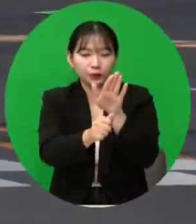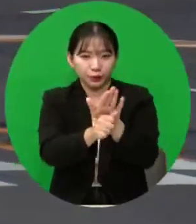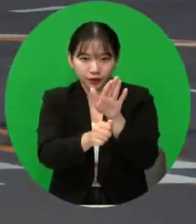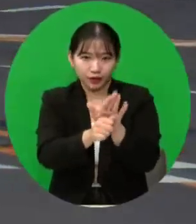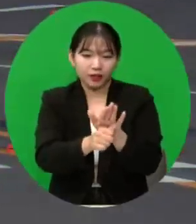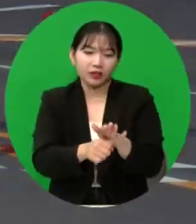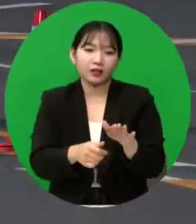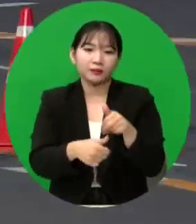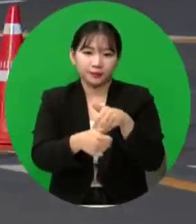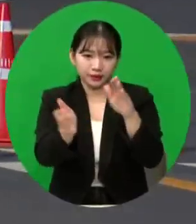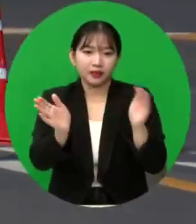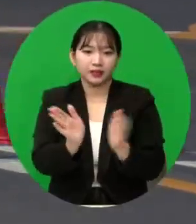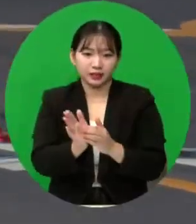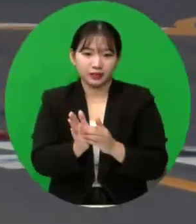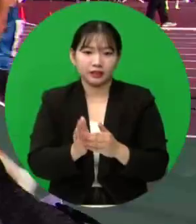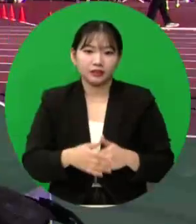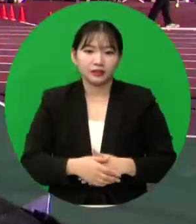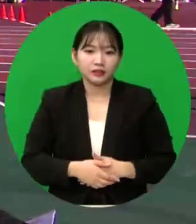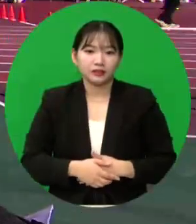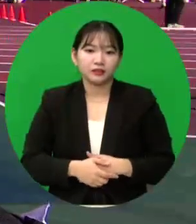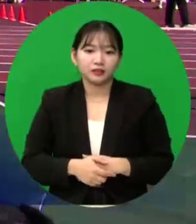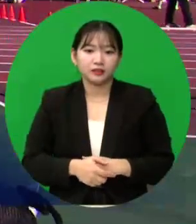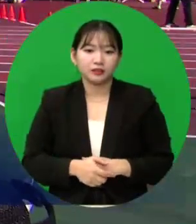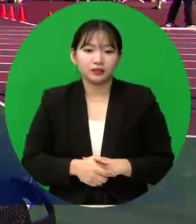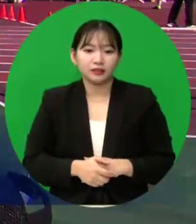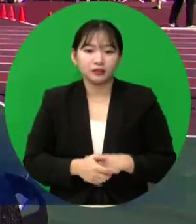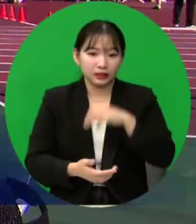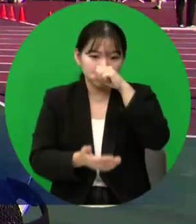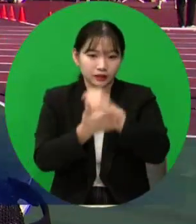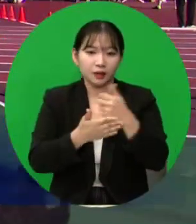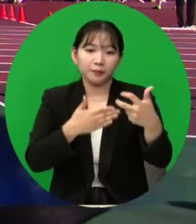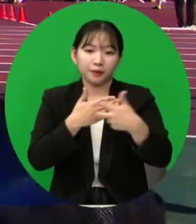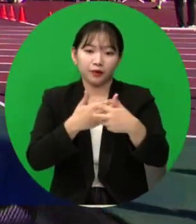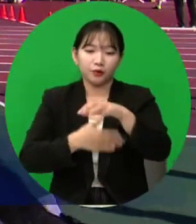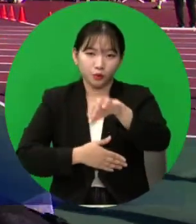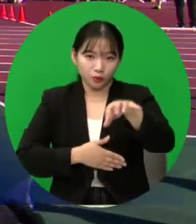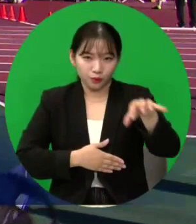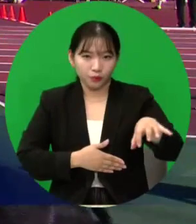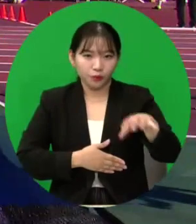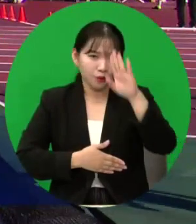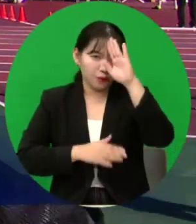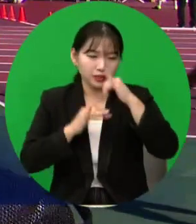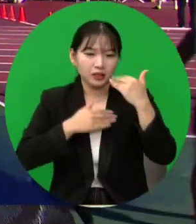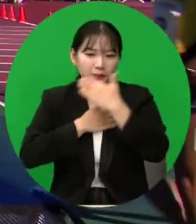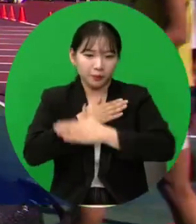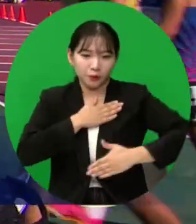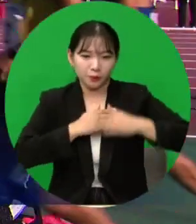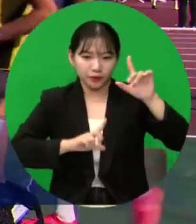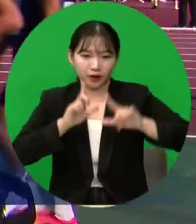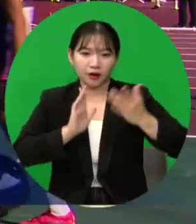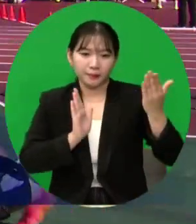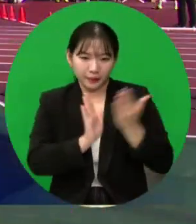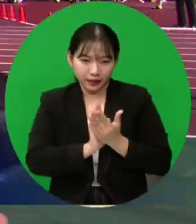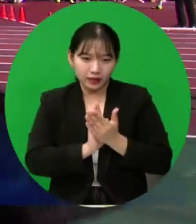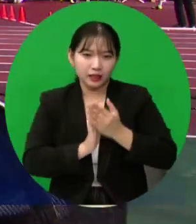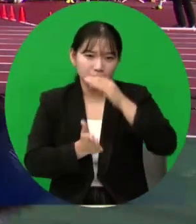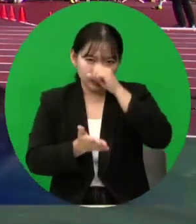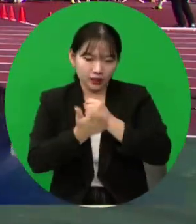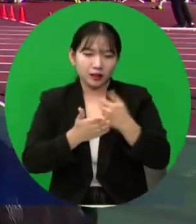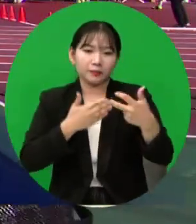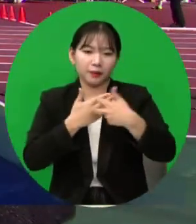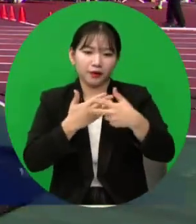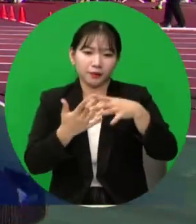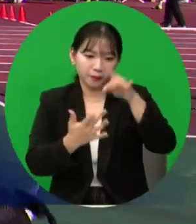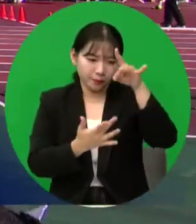현장에 배치됐습니다. 적정한 그 병원 의료기관에 환자의 처치에 맞는 적정한